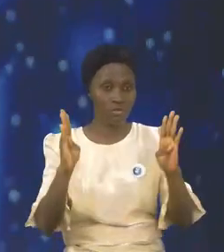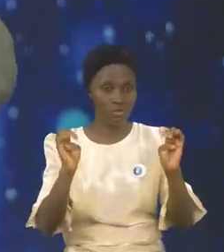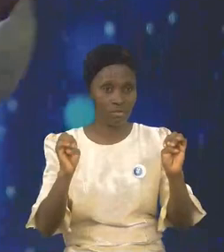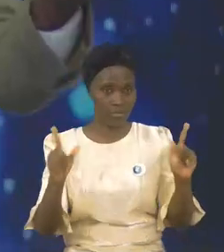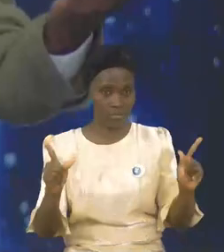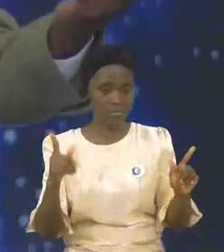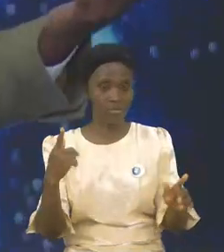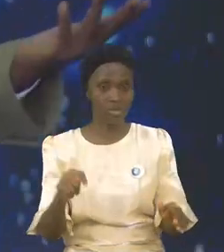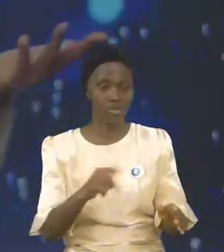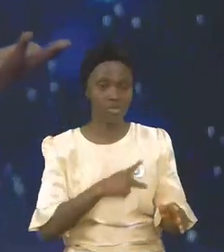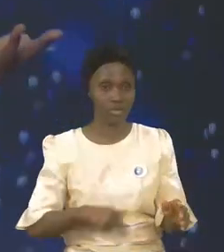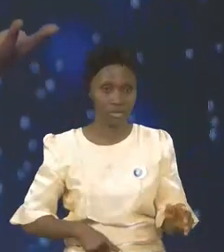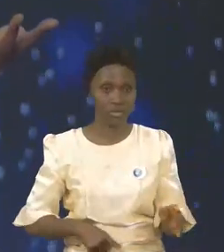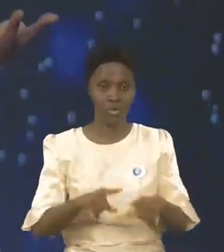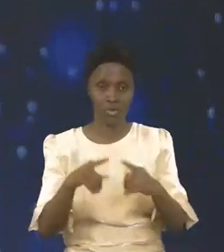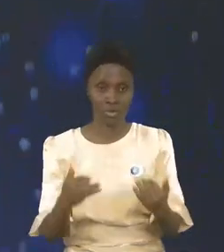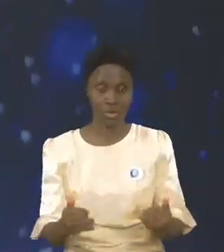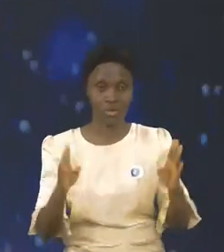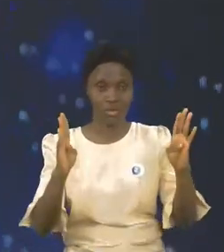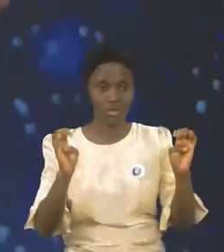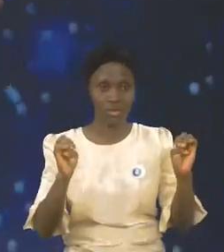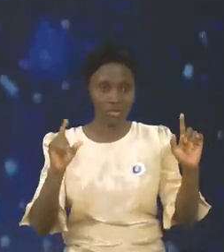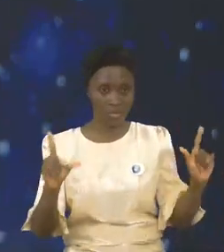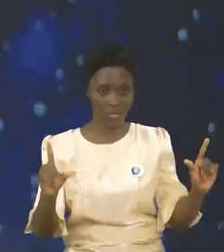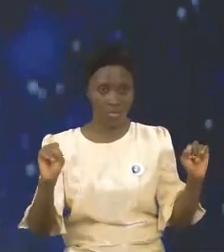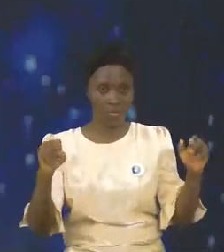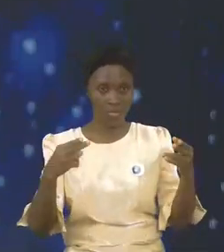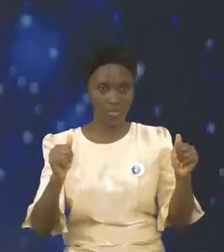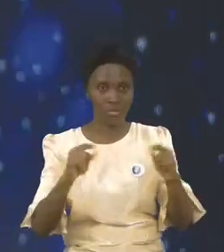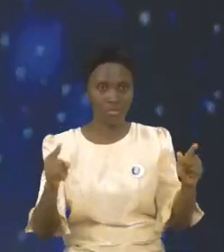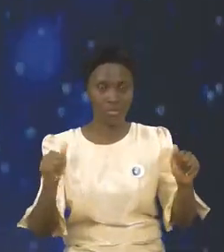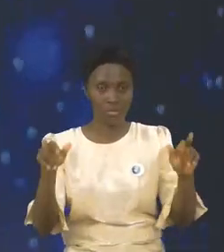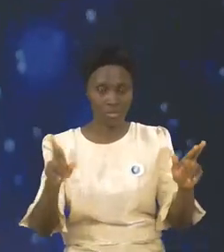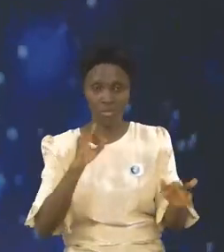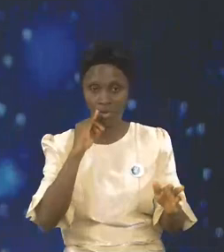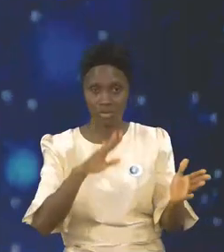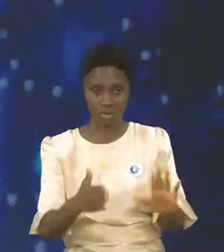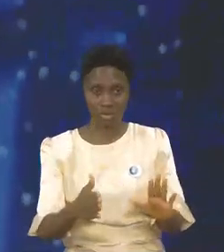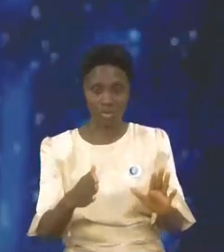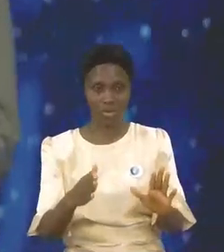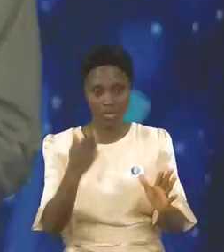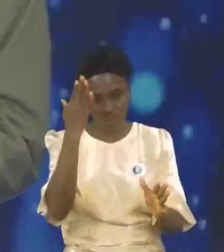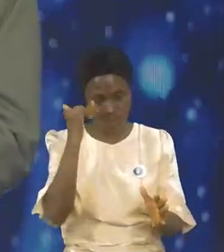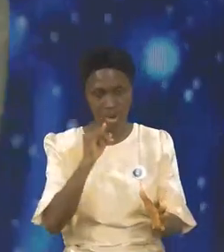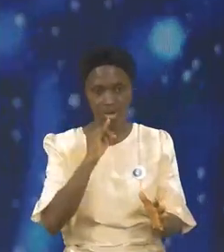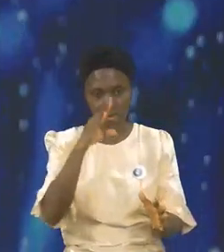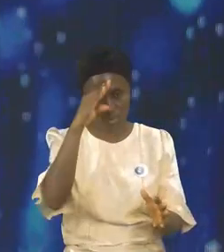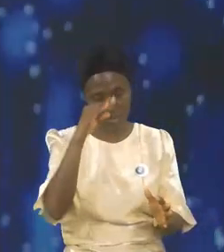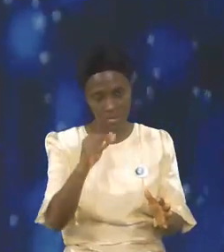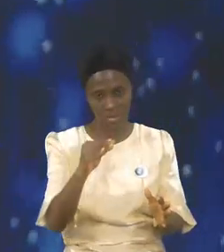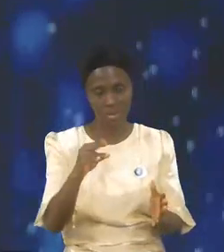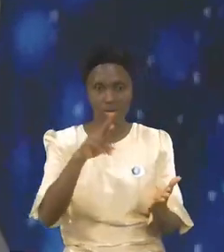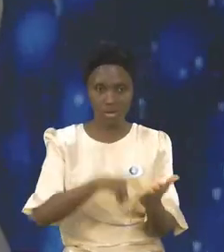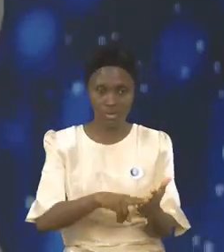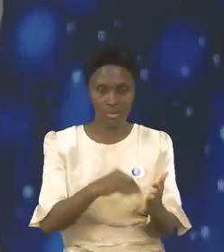ce songe, cette vision, cette révélation avant la mort de Belshazzar. Mais Belshazzar maintenant est mort.